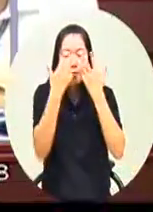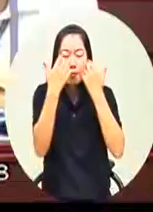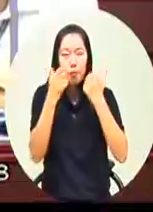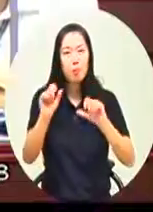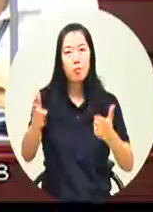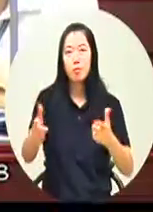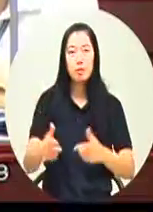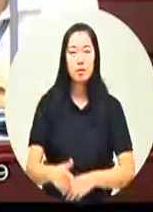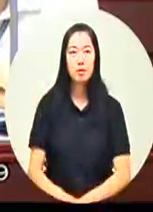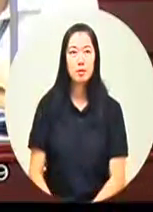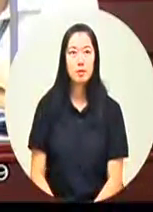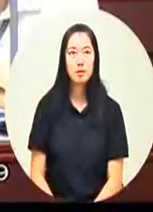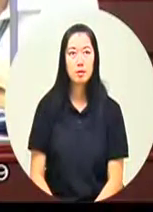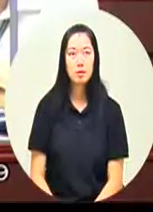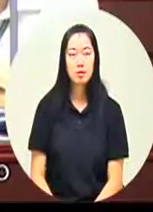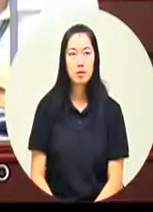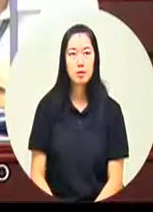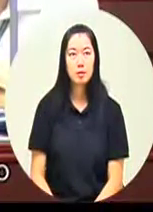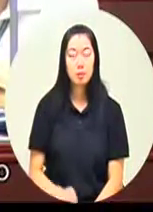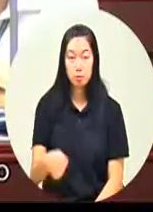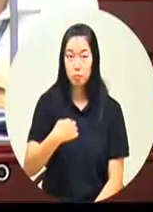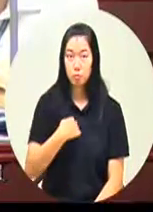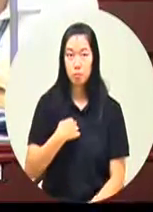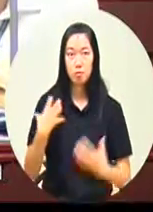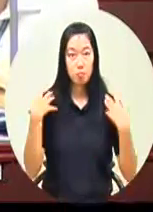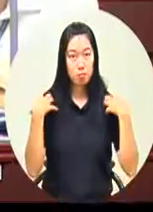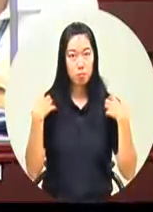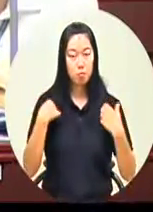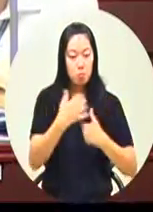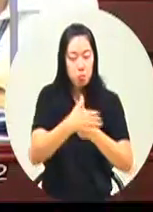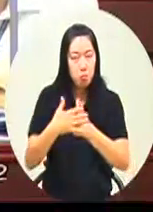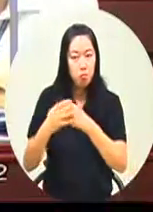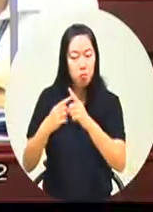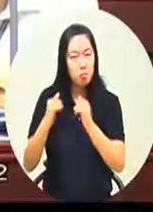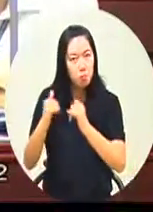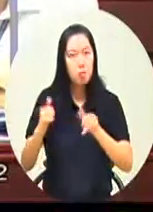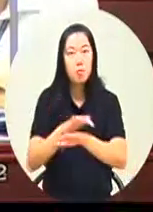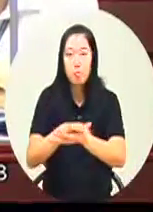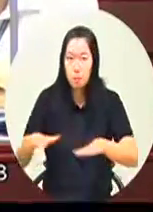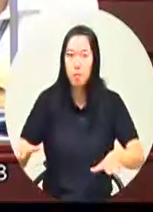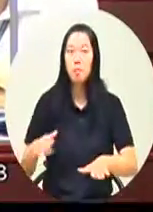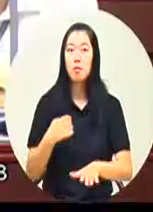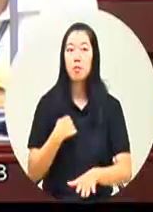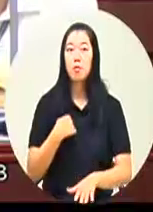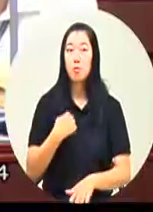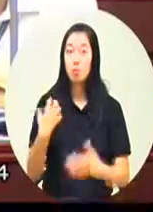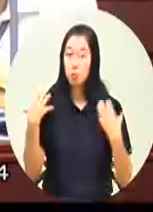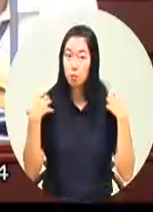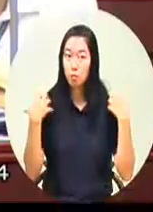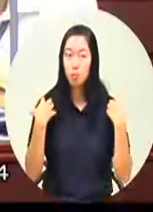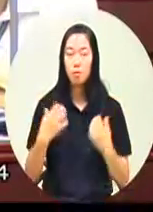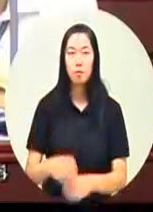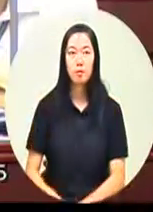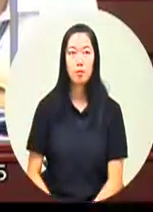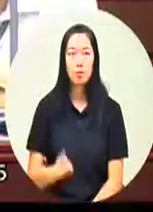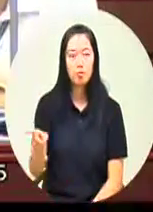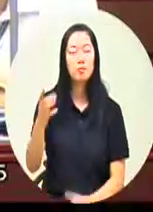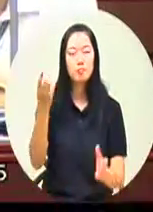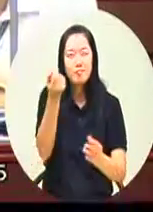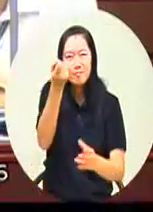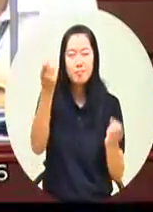对对，我是说这个本来就是我们的职责，维护市民的交通安全哈。啊，可能议员有点误